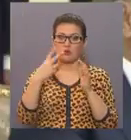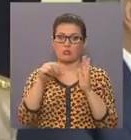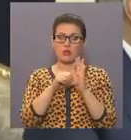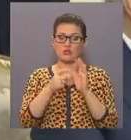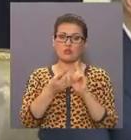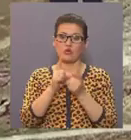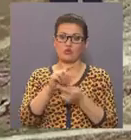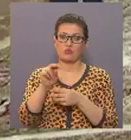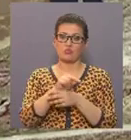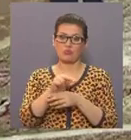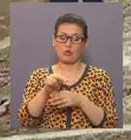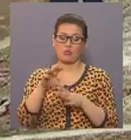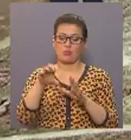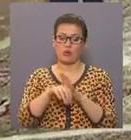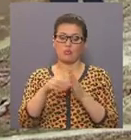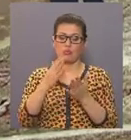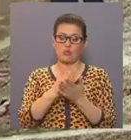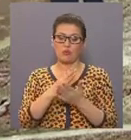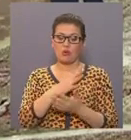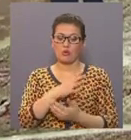түзету қарастырылған.